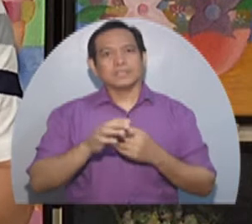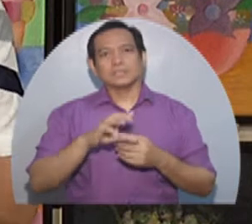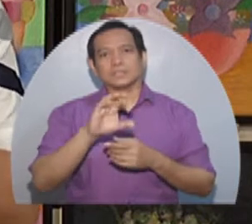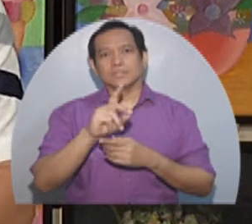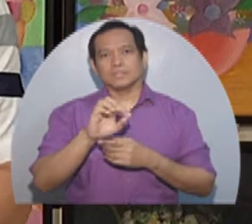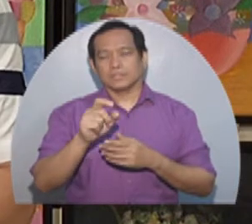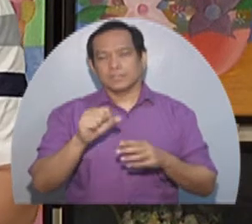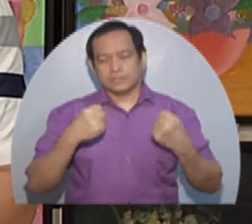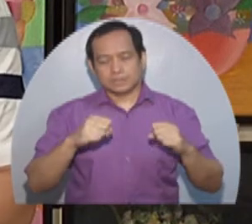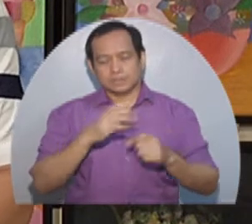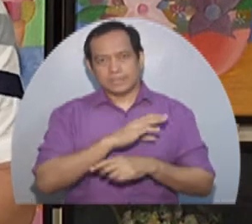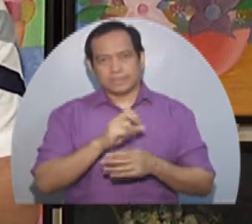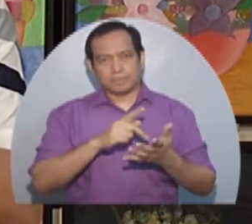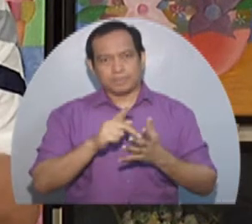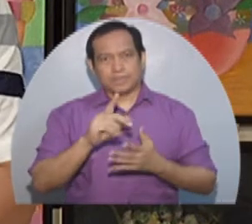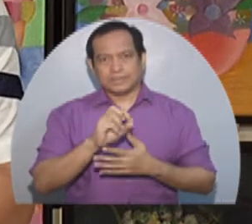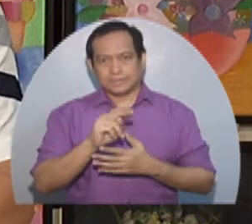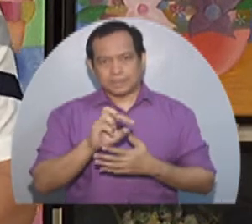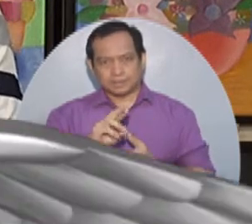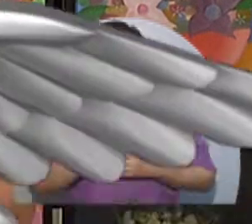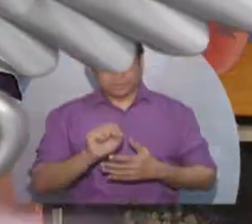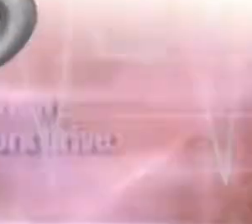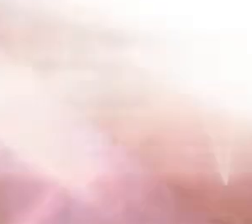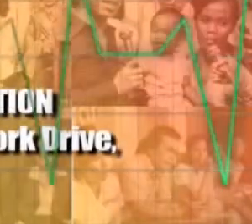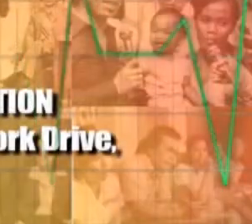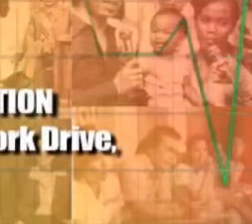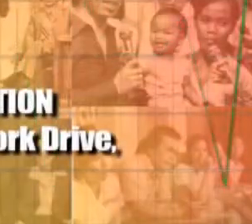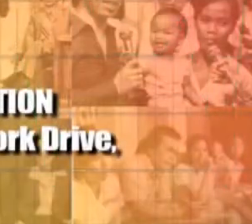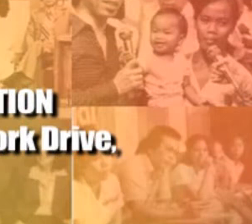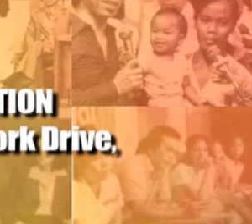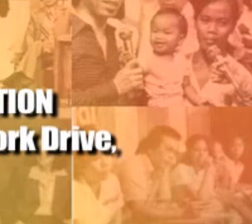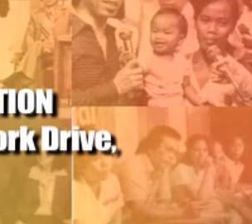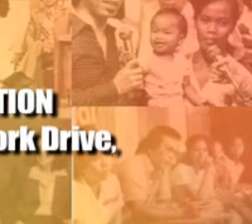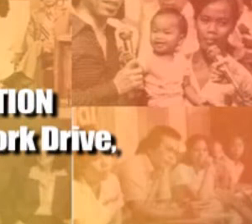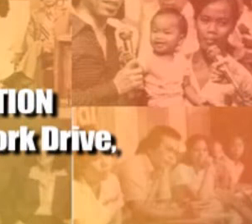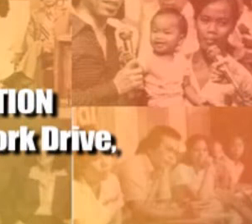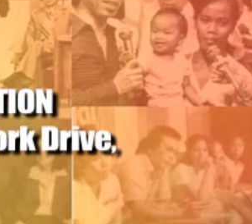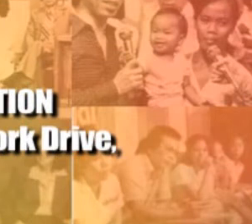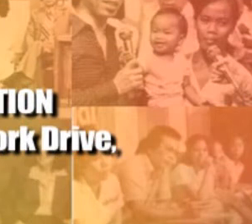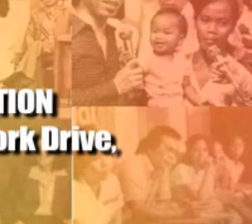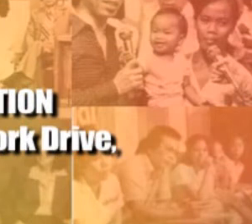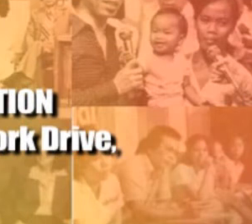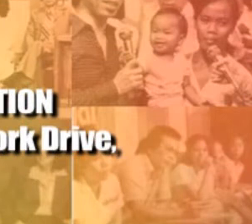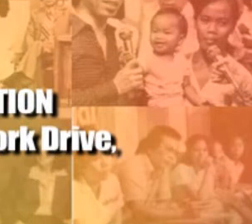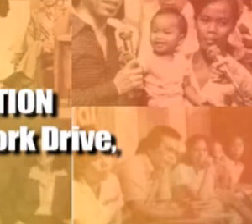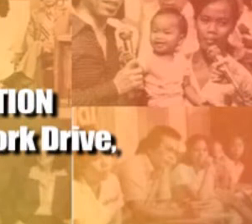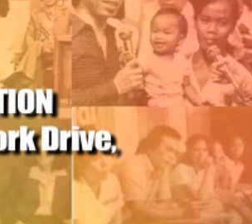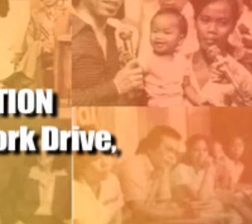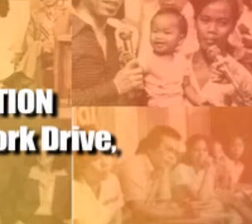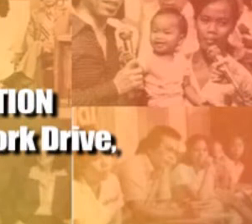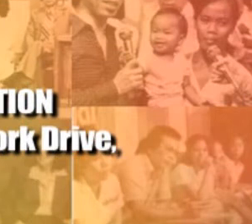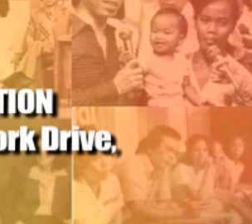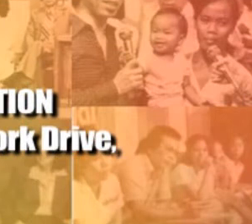convenience, courier stores, at payment centers. Ang Kapwa Kumalko Foundation ay matatagpuan sa second floor ng